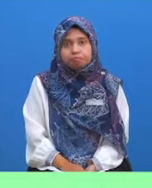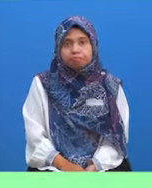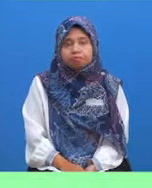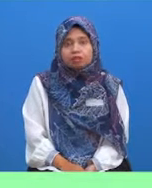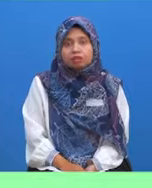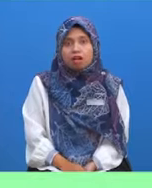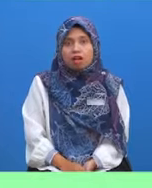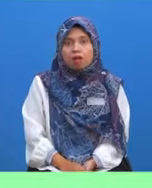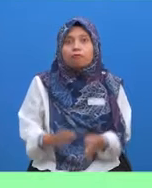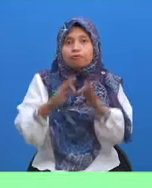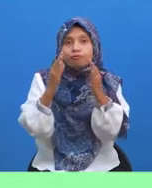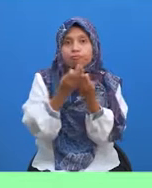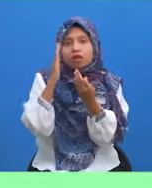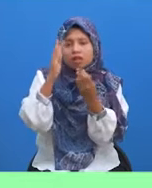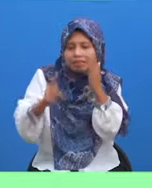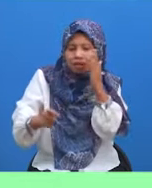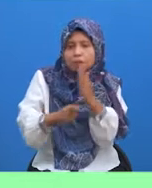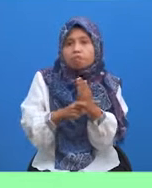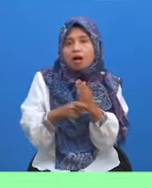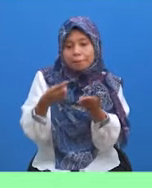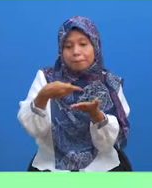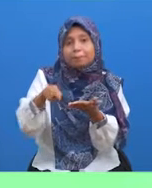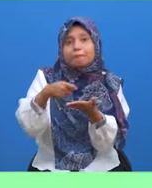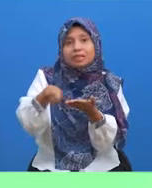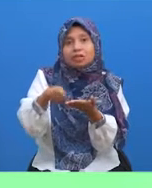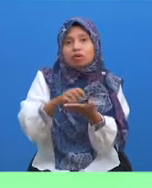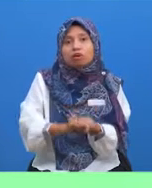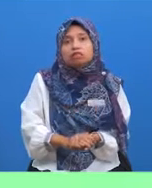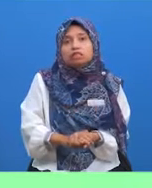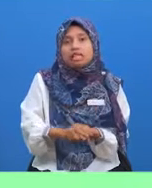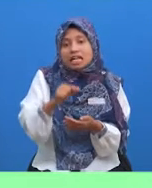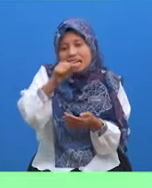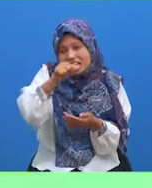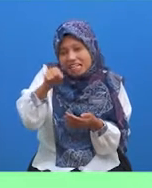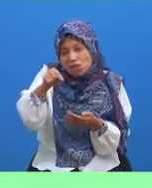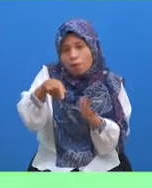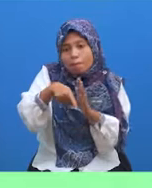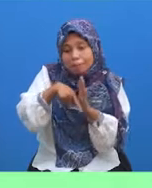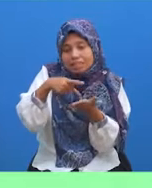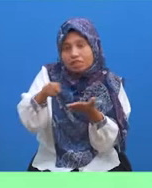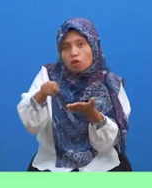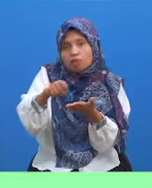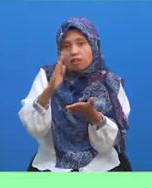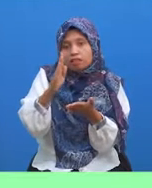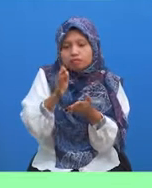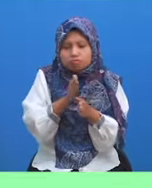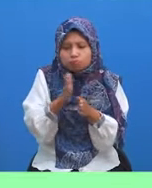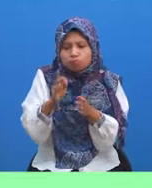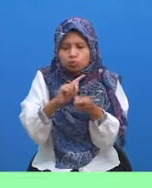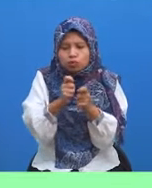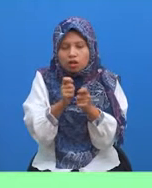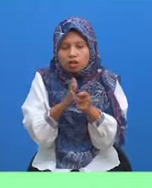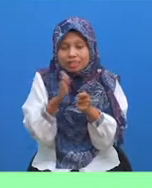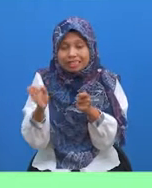menambahkan penawaran Club penawaran akan beralih ke kanan es kosong-kosong ke